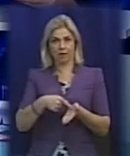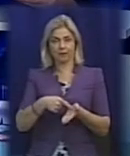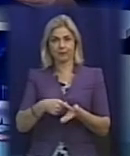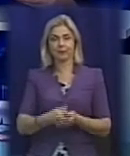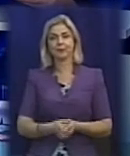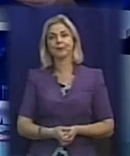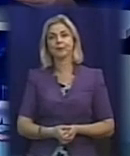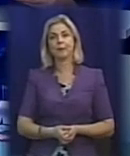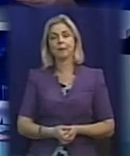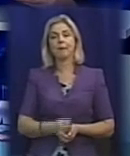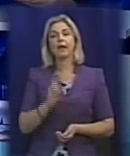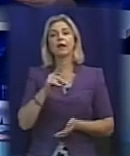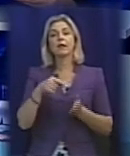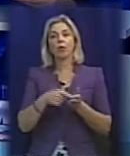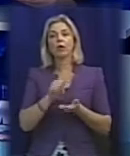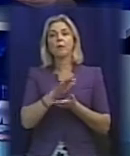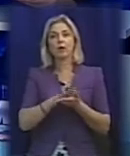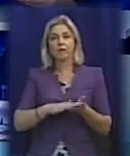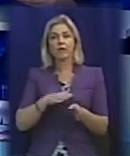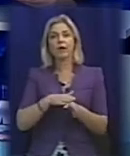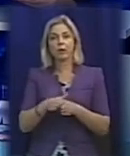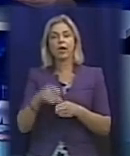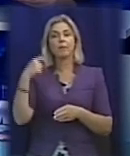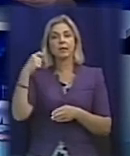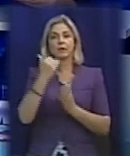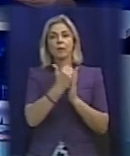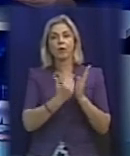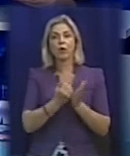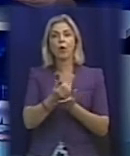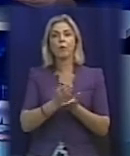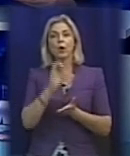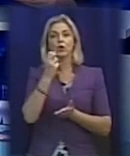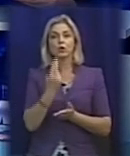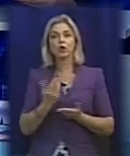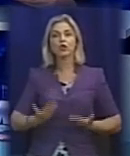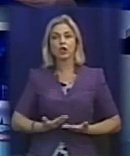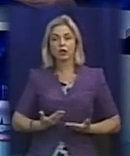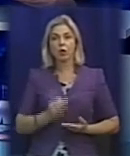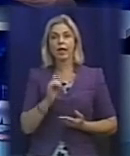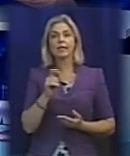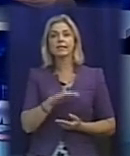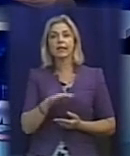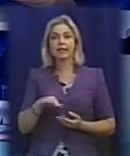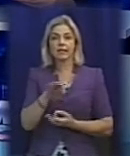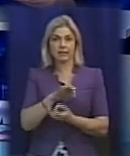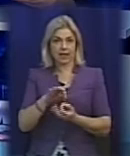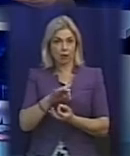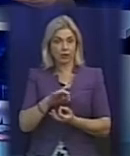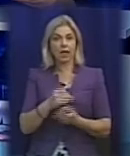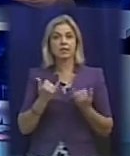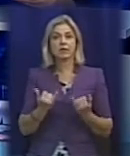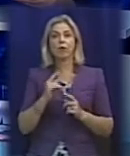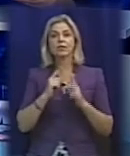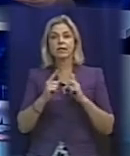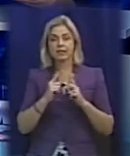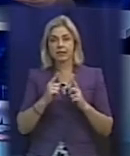У Миколаєві триває реалізація президентської програми забезпечення соціальним житлом осіб з числа дітей-сиріт. Сьогодні на засіданні